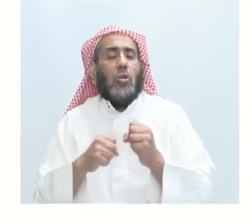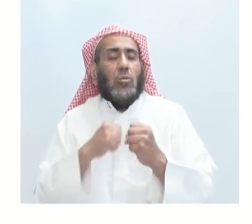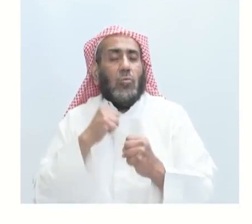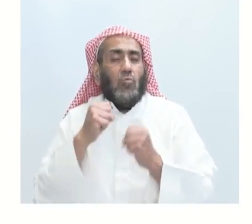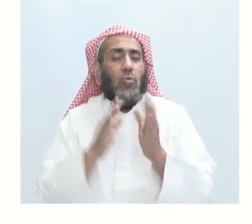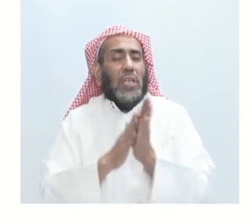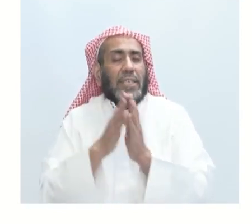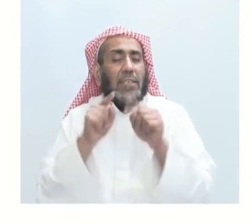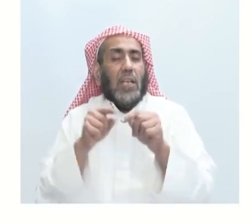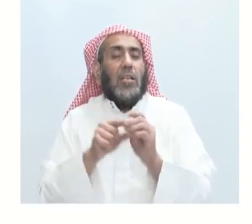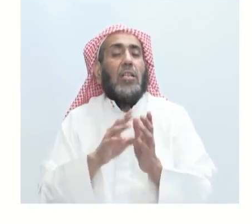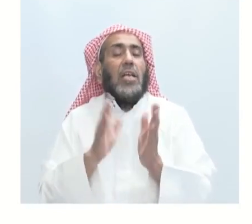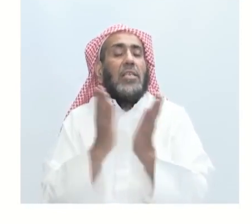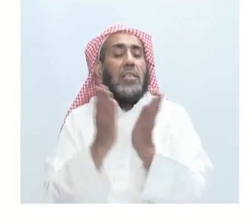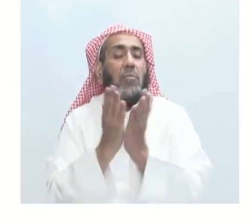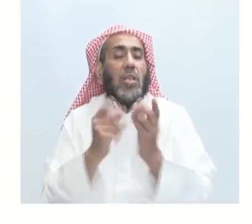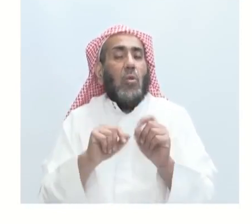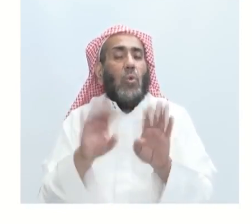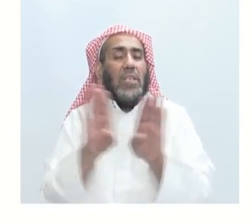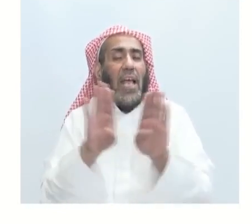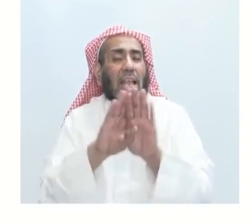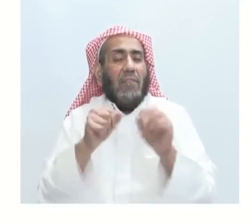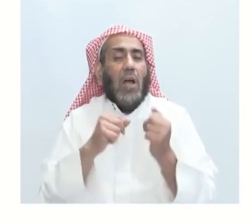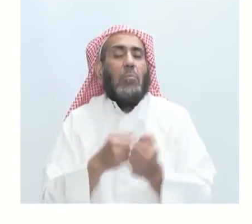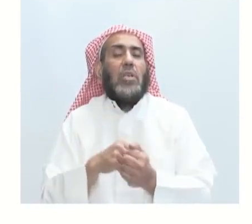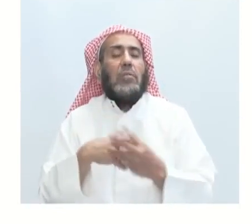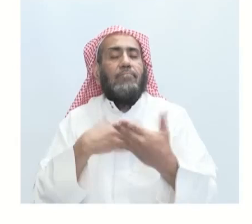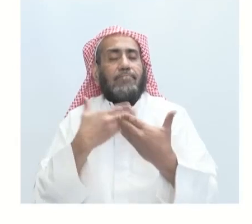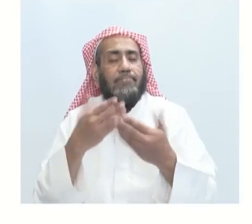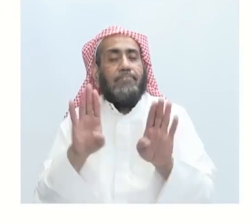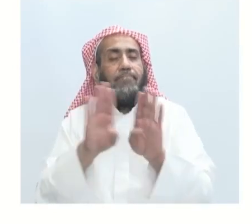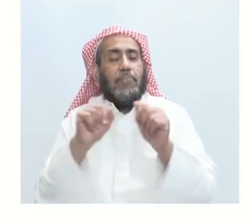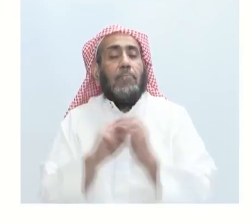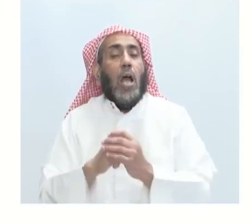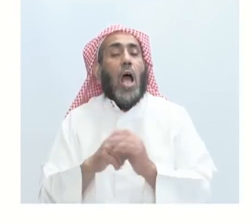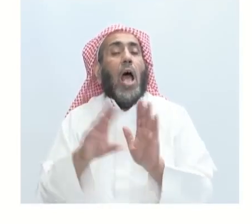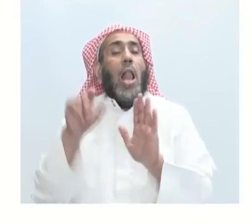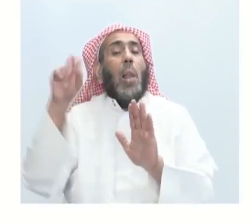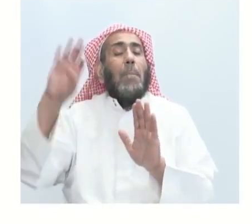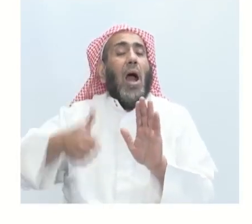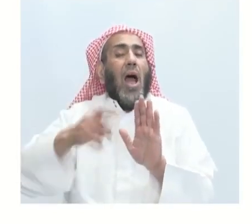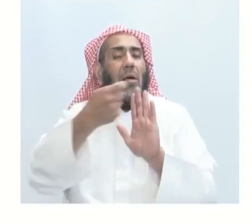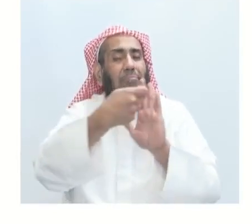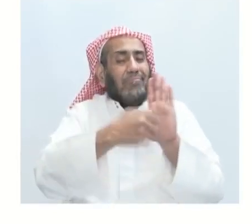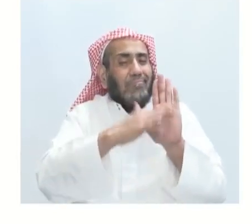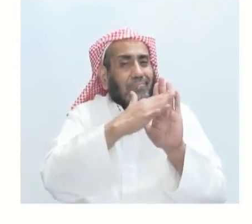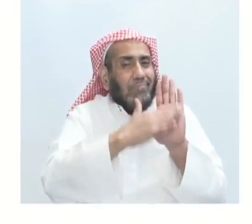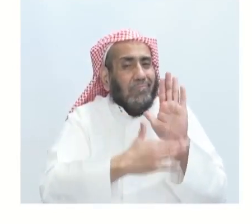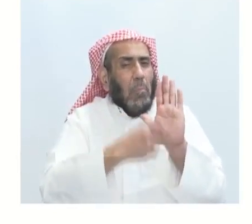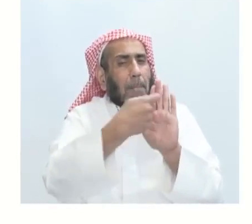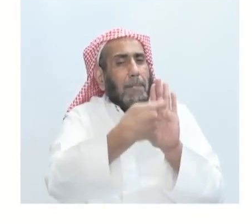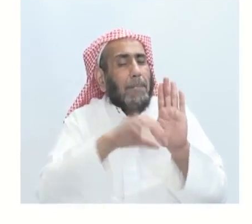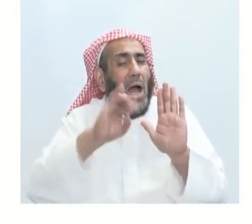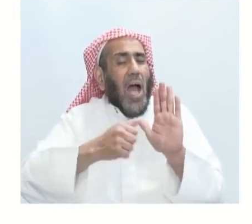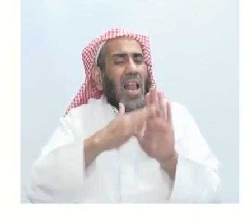على او تشجع على دراسه تمثيل وتاليف المسرحيات المقاله ايضا من عناصر التي ظهرت